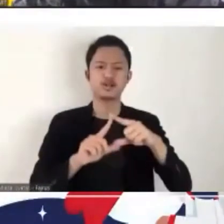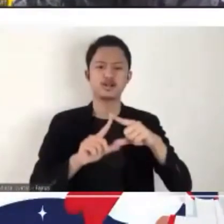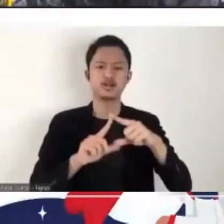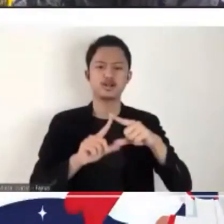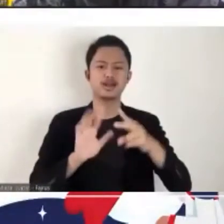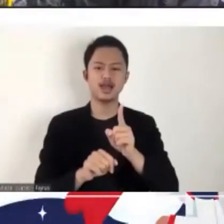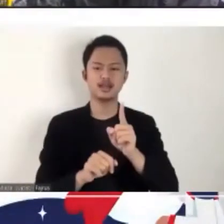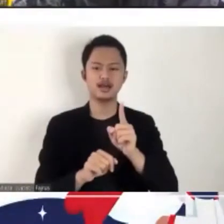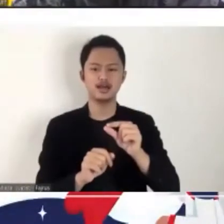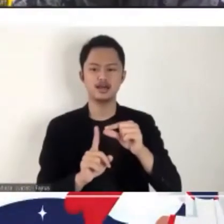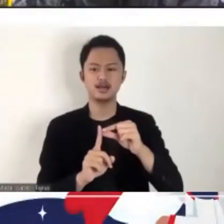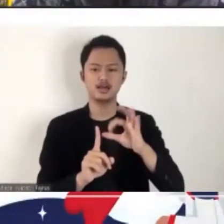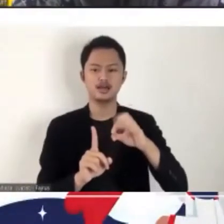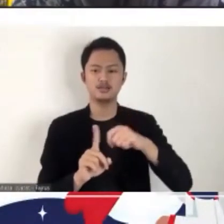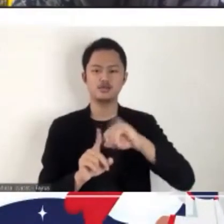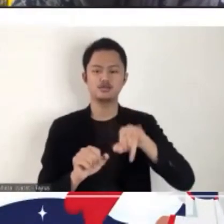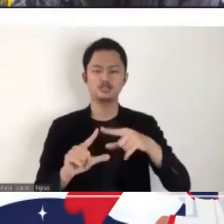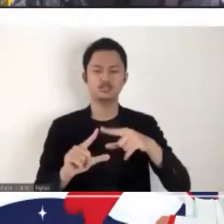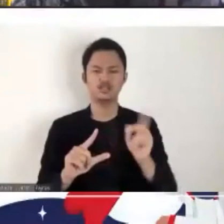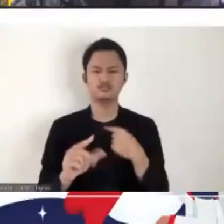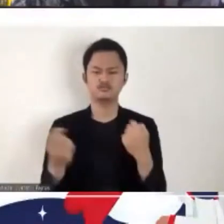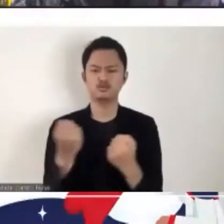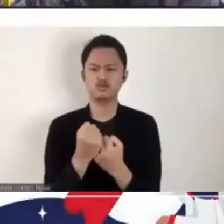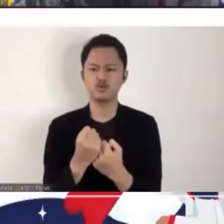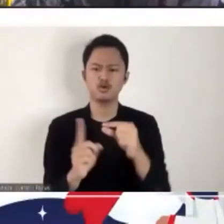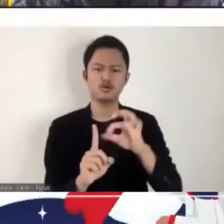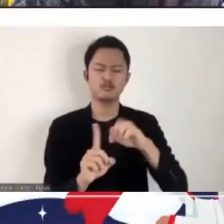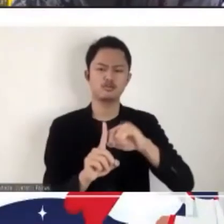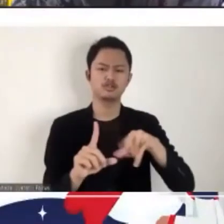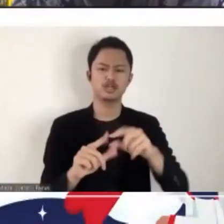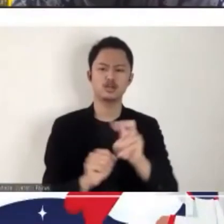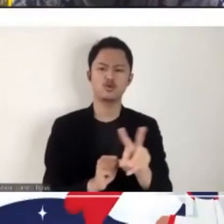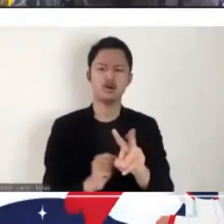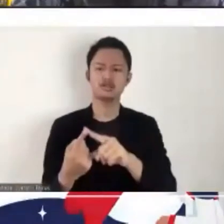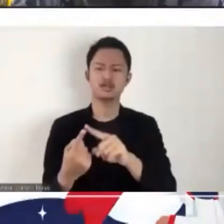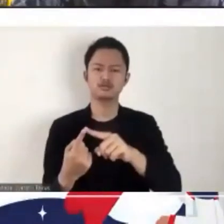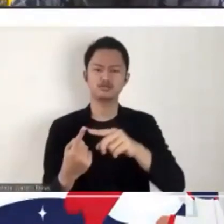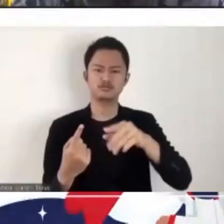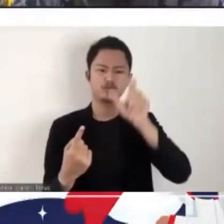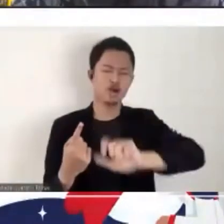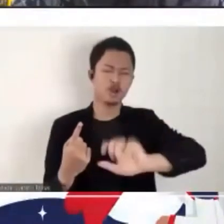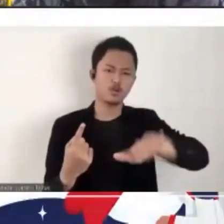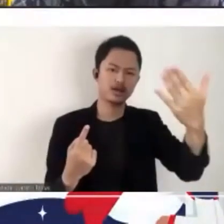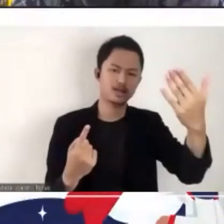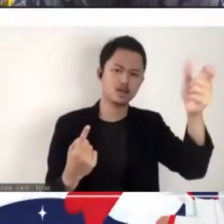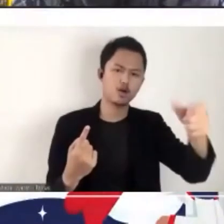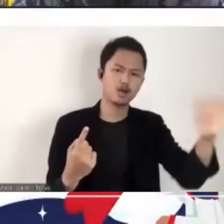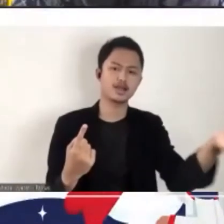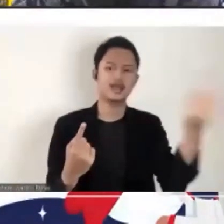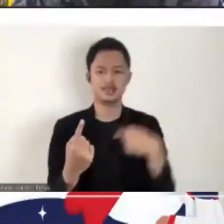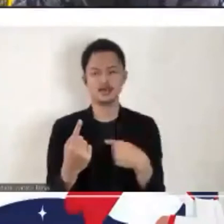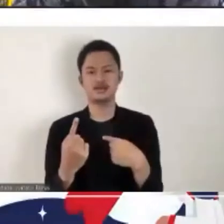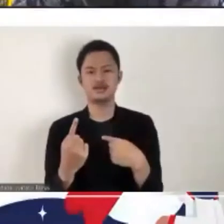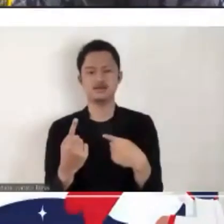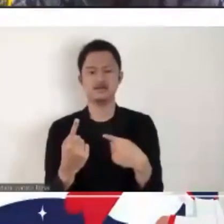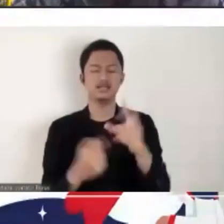invite sedang mendorong dua Pokja untuk Penanganan deportan dan Returns di Jabar dan Jatim Oh iya depannya